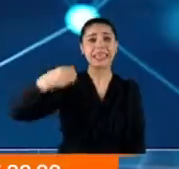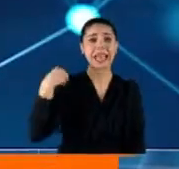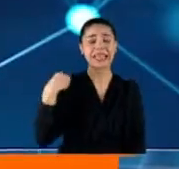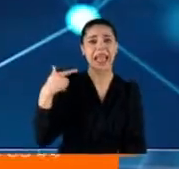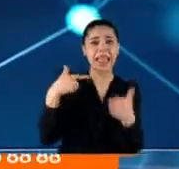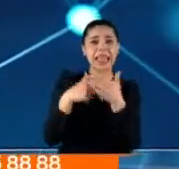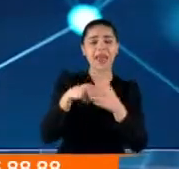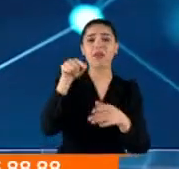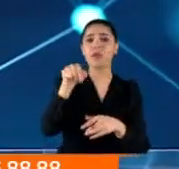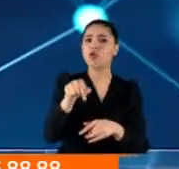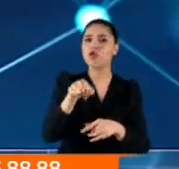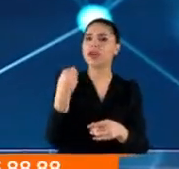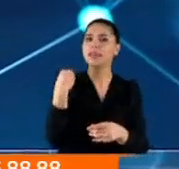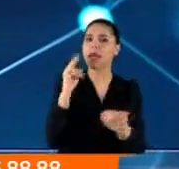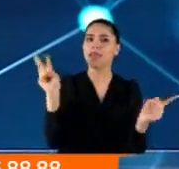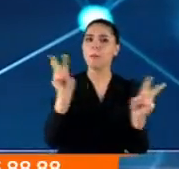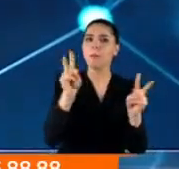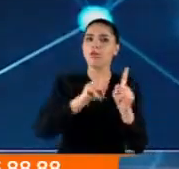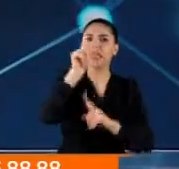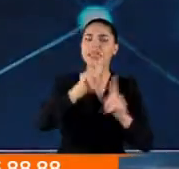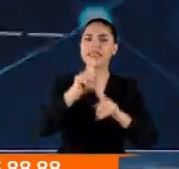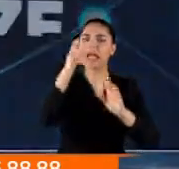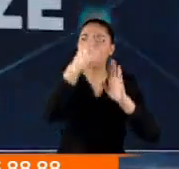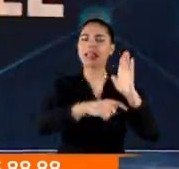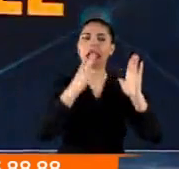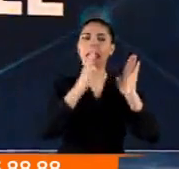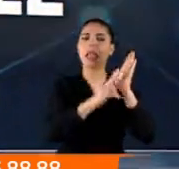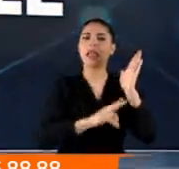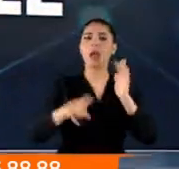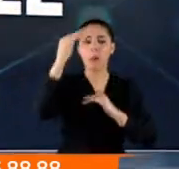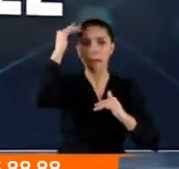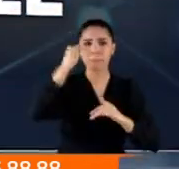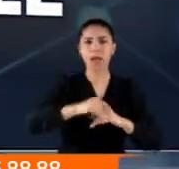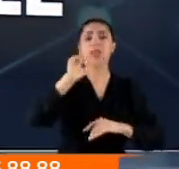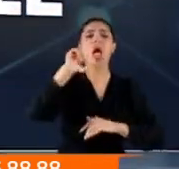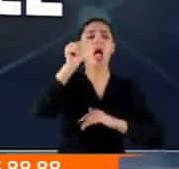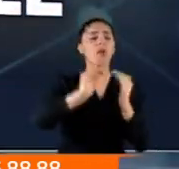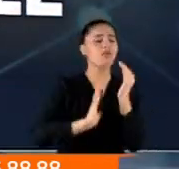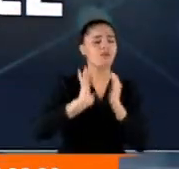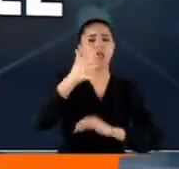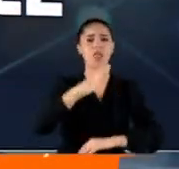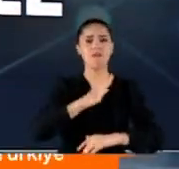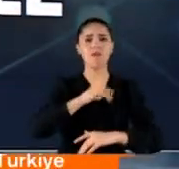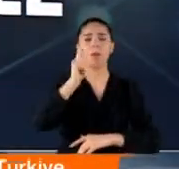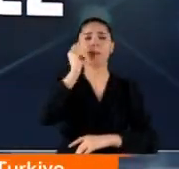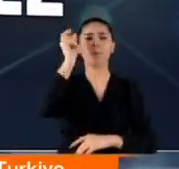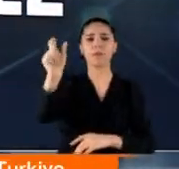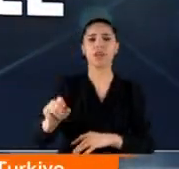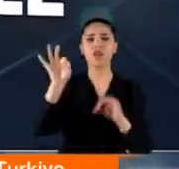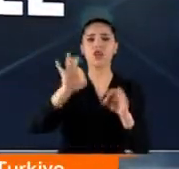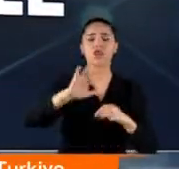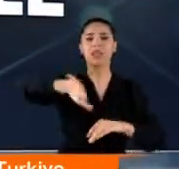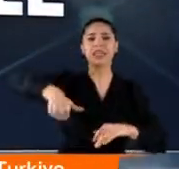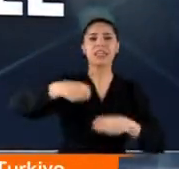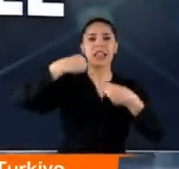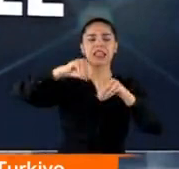Hırsızların yeni hedefi şu sıralar internet sitelerindeki ilanlar. Aman dikkat. Mağdurlarsa her geçen gün artıyor. Onlardan birini izleyeceksiniz. Bir